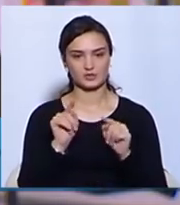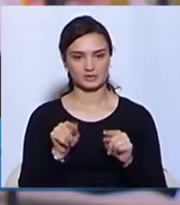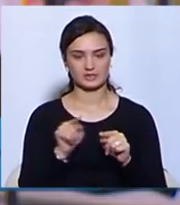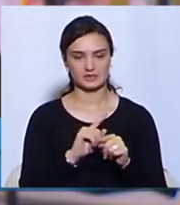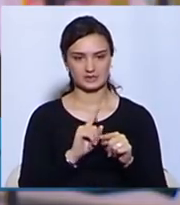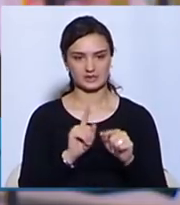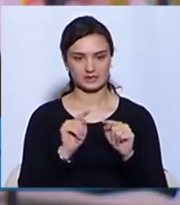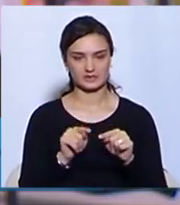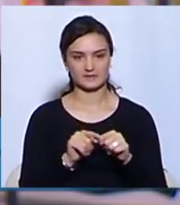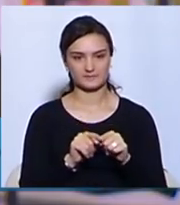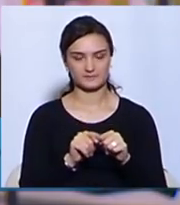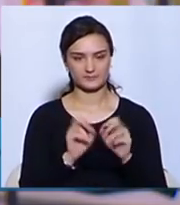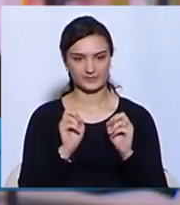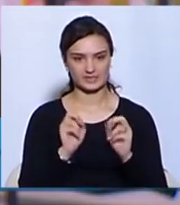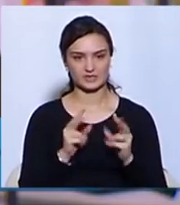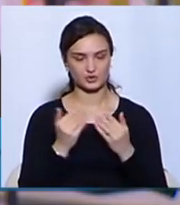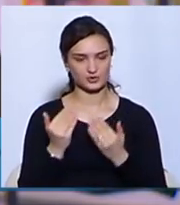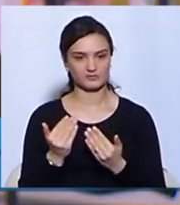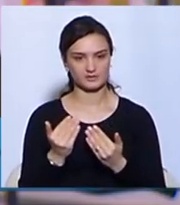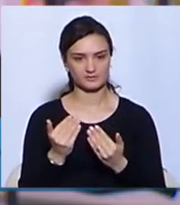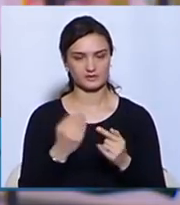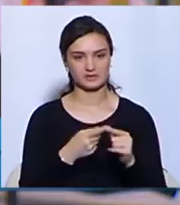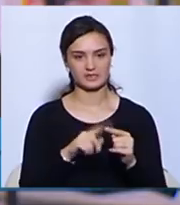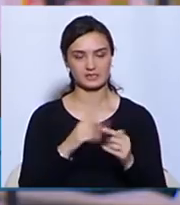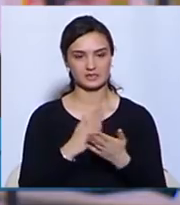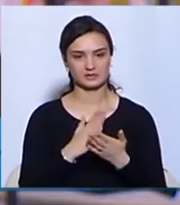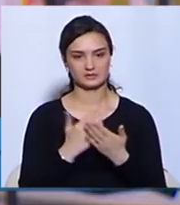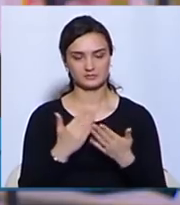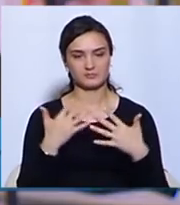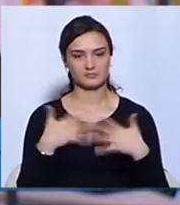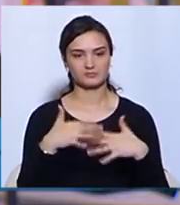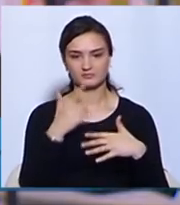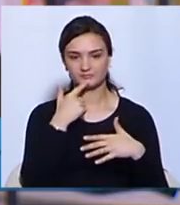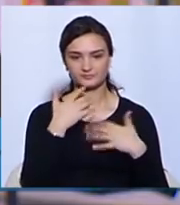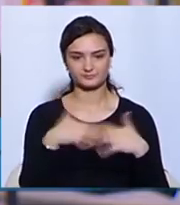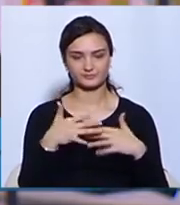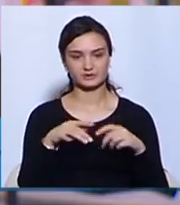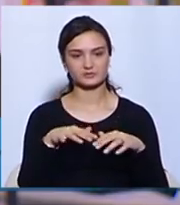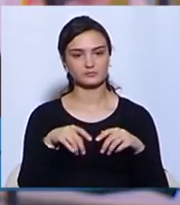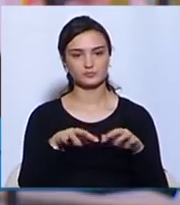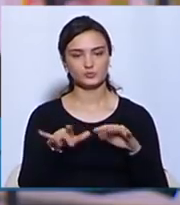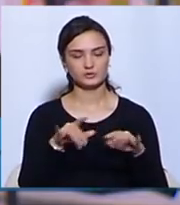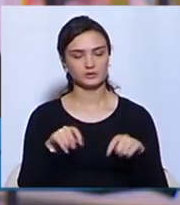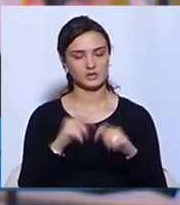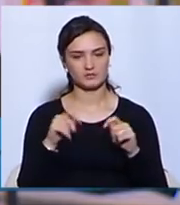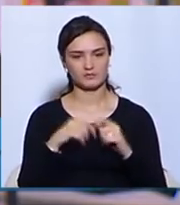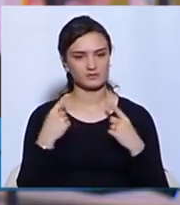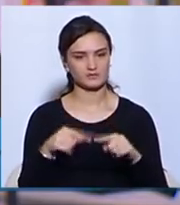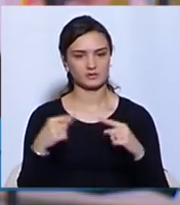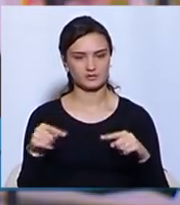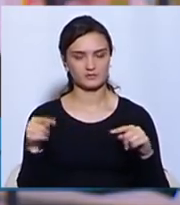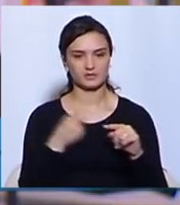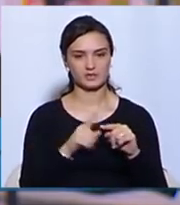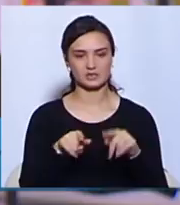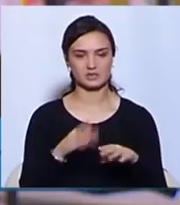რაღაცა გაუთვითცნობიერებელი და საშიში მათთვის. ეს არის მენსტრუაციული ფუნქციის დარღვევა სხვადასხვა სახის და